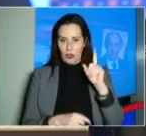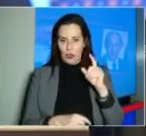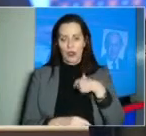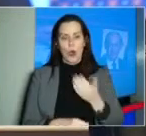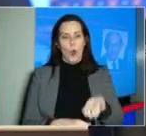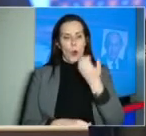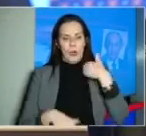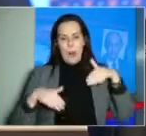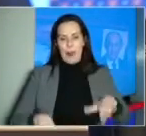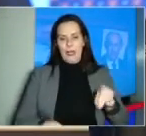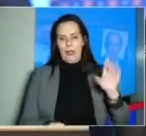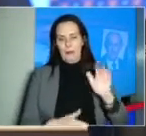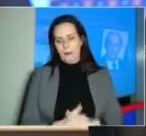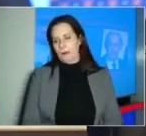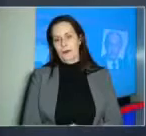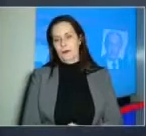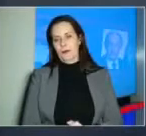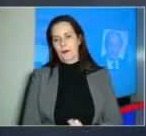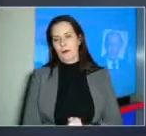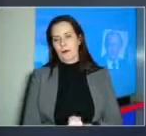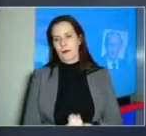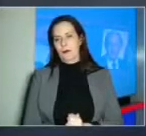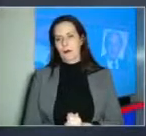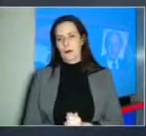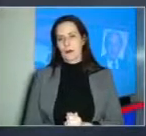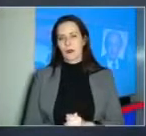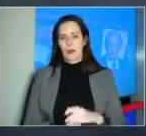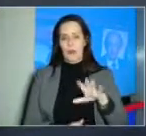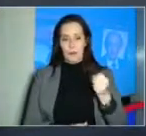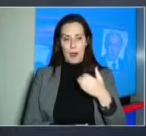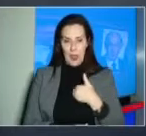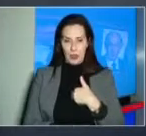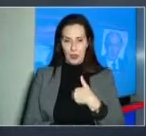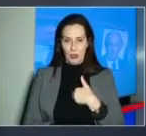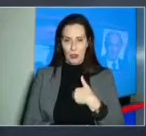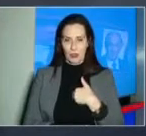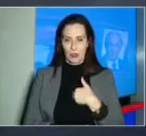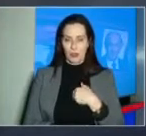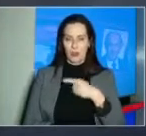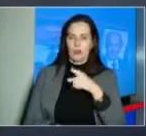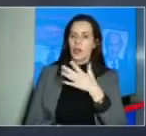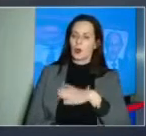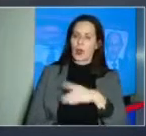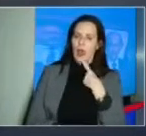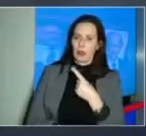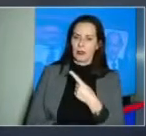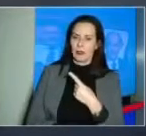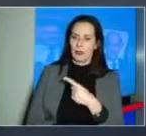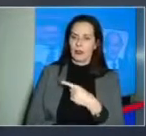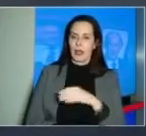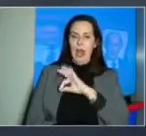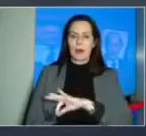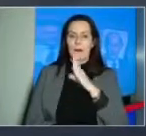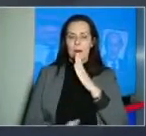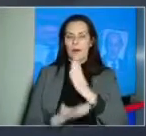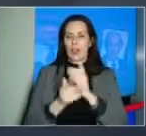אותם במהלך קמפיין הבחירות. כן, זה כי בסוף. אנחנו, כן. כי אם אנחנו... כן, נילי, זה... משפט סיכום שלך. תראי, ליברמן בבעיה מכיוון